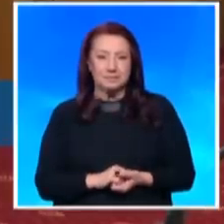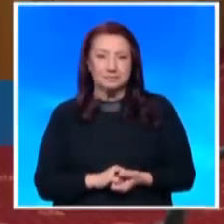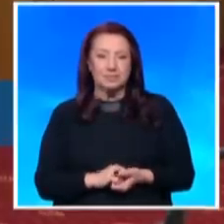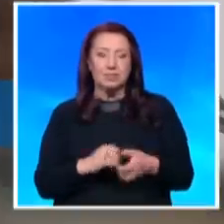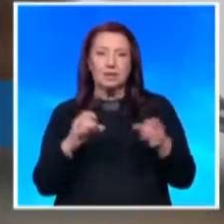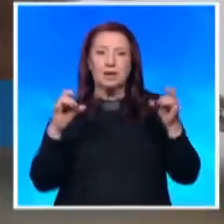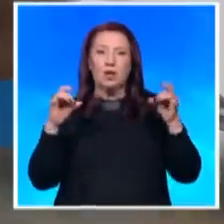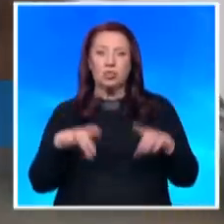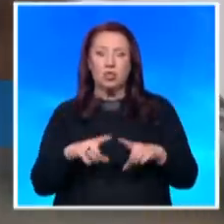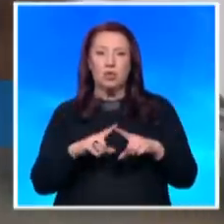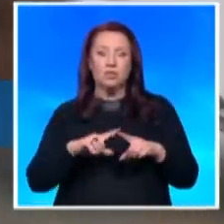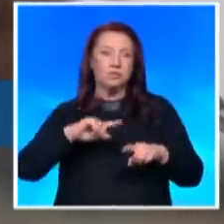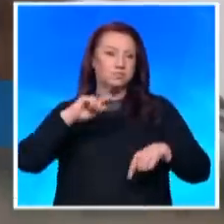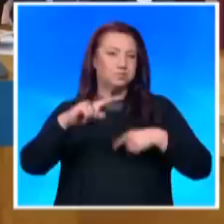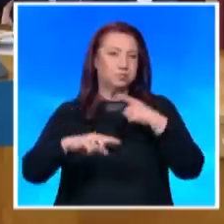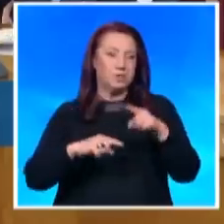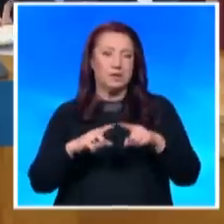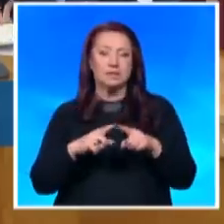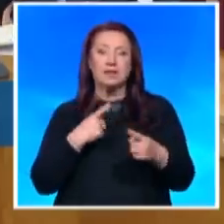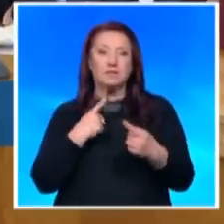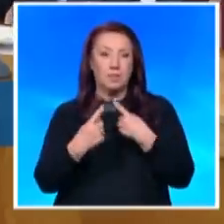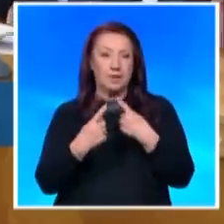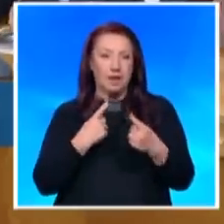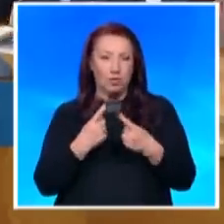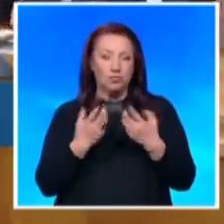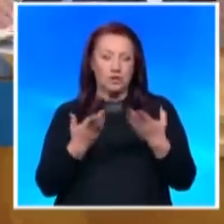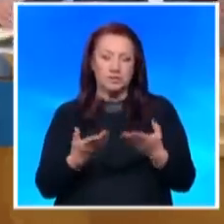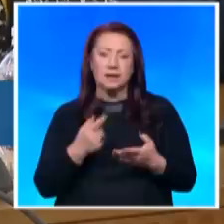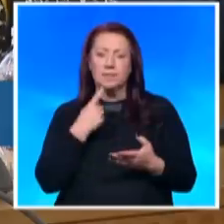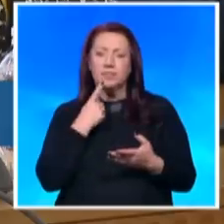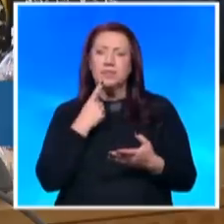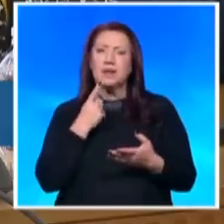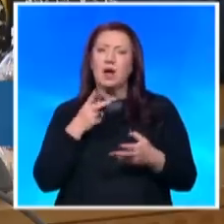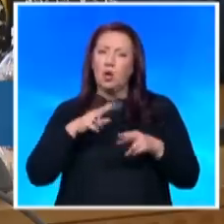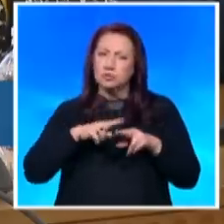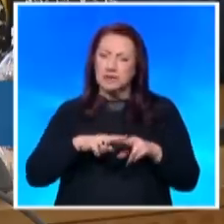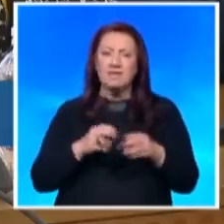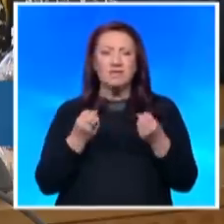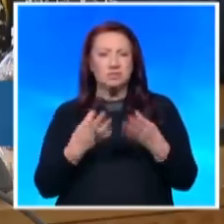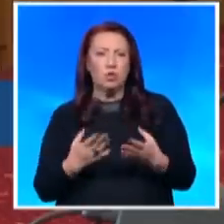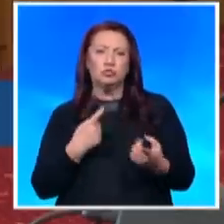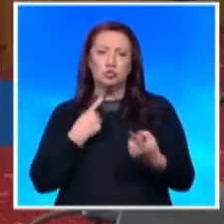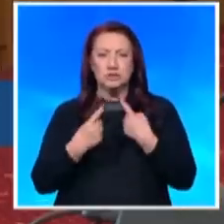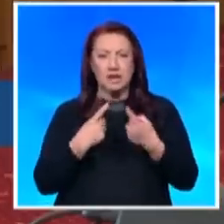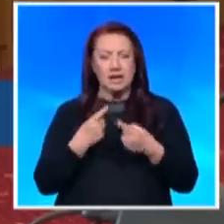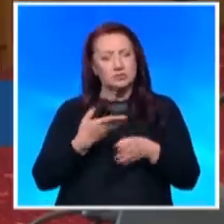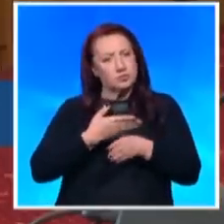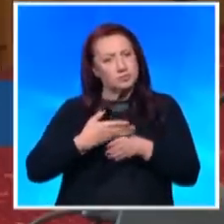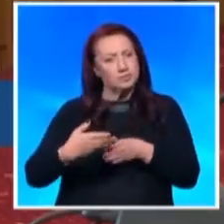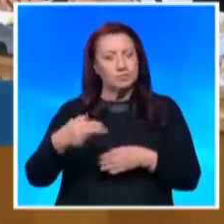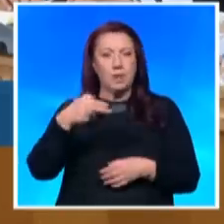Отново обрат в преговорите за кабинет. Вратата към ГЕРБ не е напълно затворена, обявиха от Продължаваме промяната.